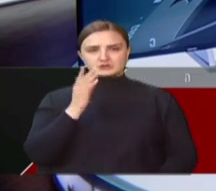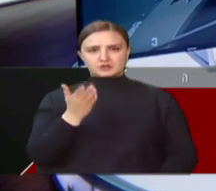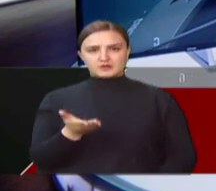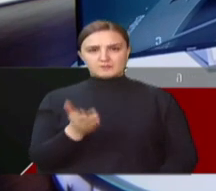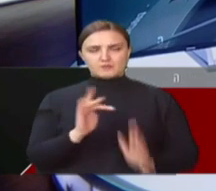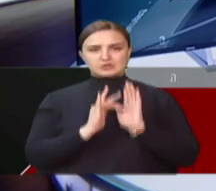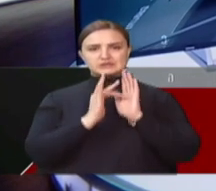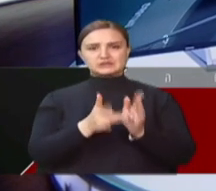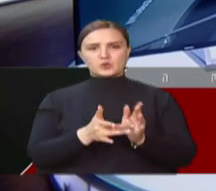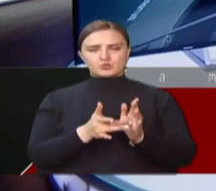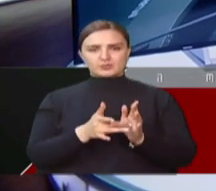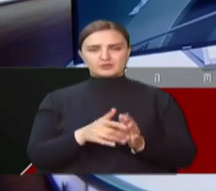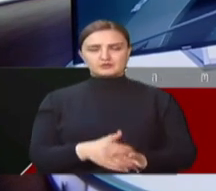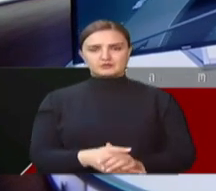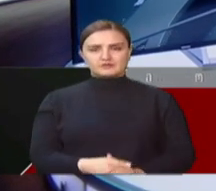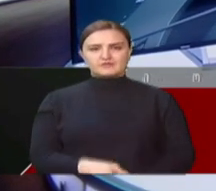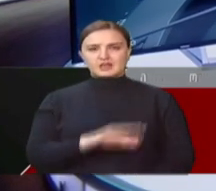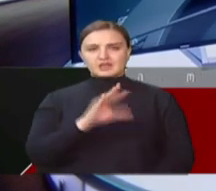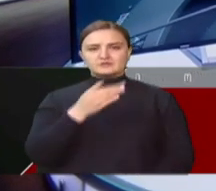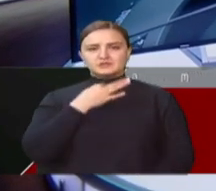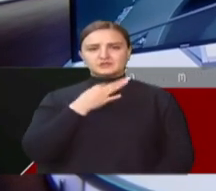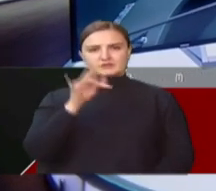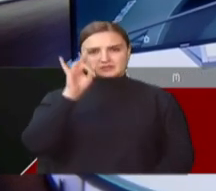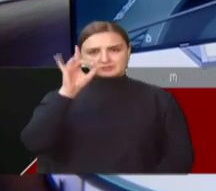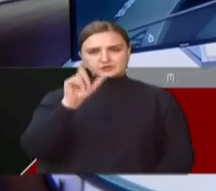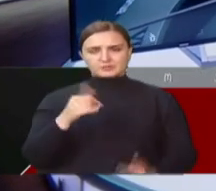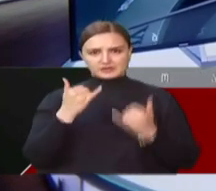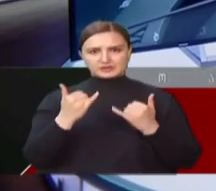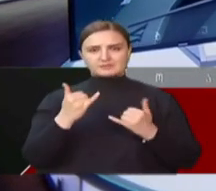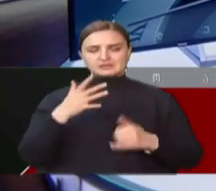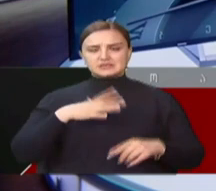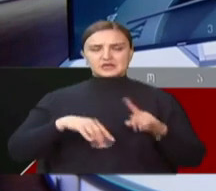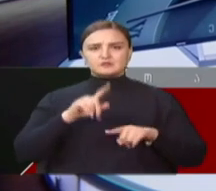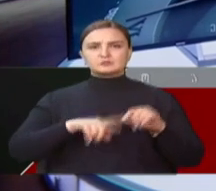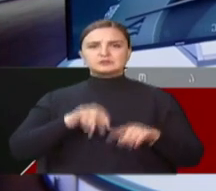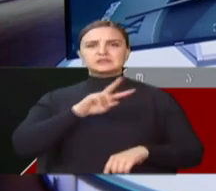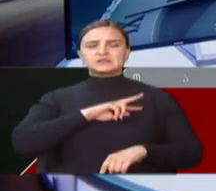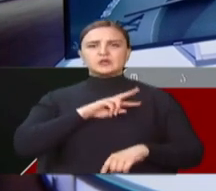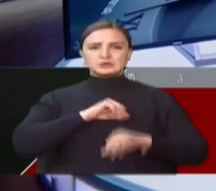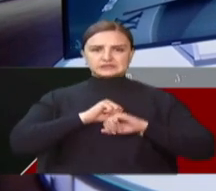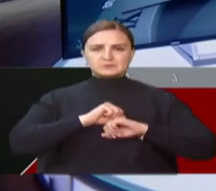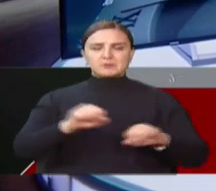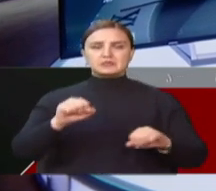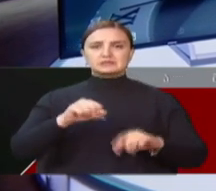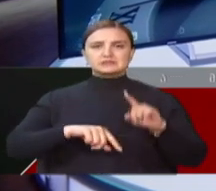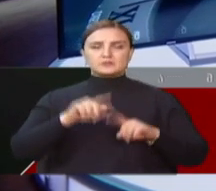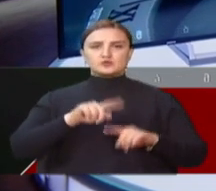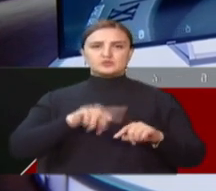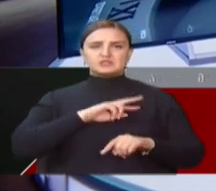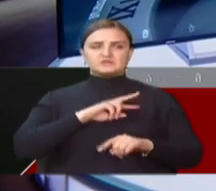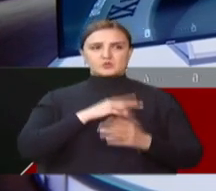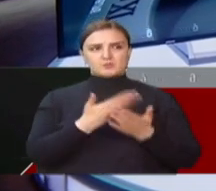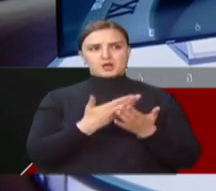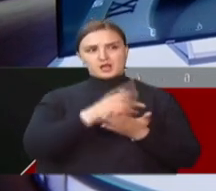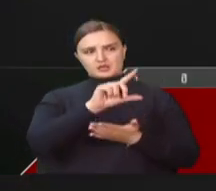კომპოზიტორის მოგზაურობა ითამაშა. ყველასთვის საყვარელი მსახიობი დღემდე პატრიოტიზმის, სიმამაცისა და სამშობლოსადმი სიყვარულის მაგალითად რჩება.